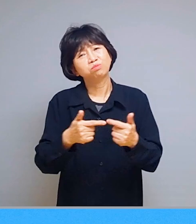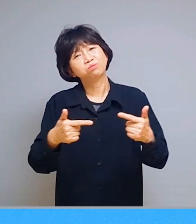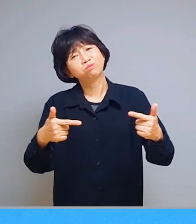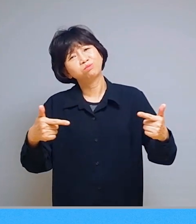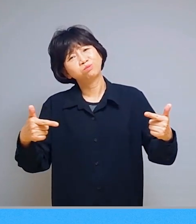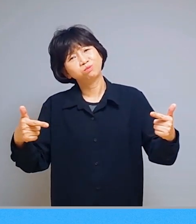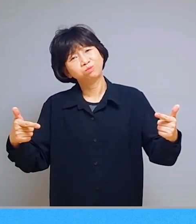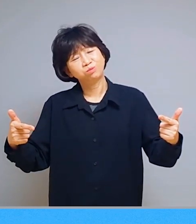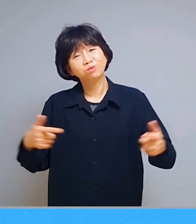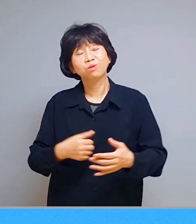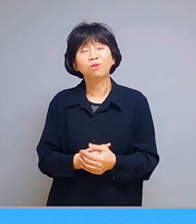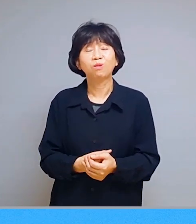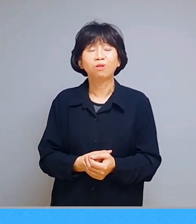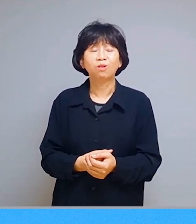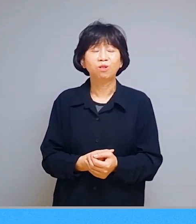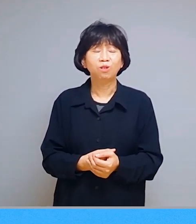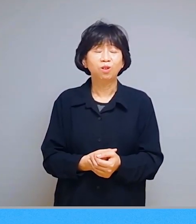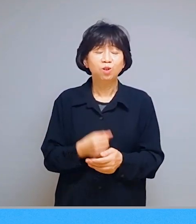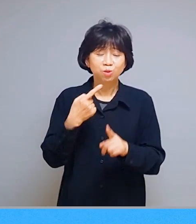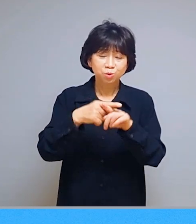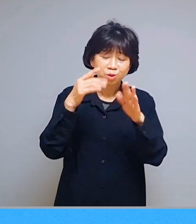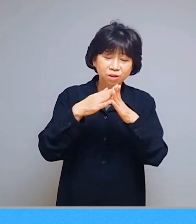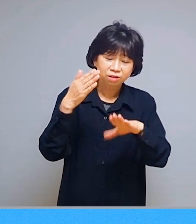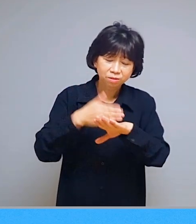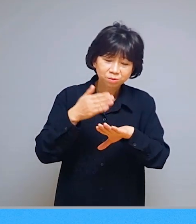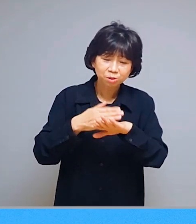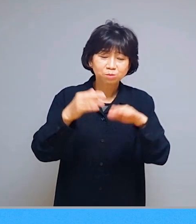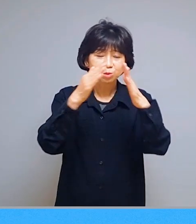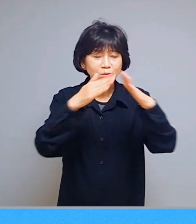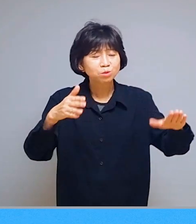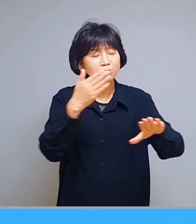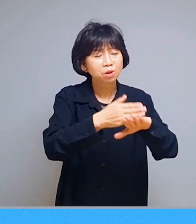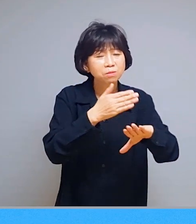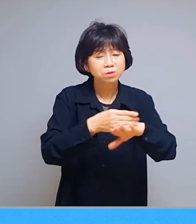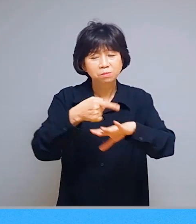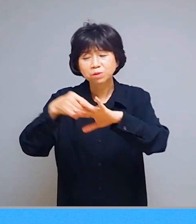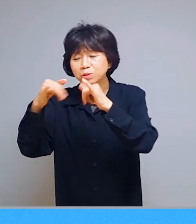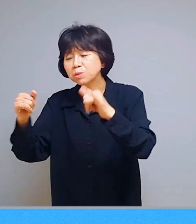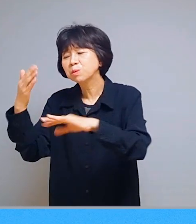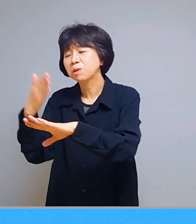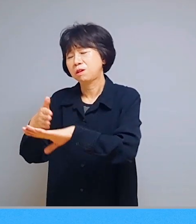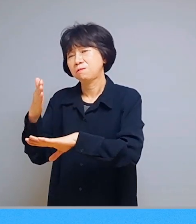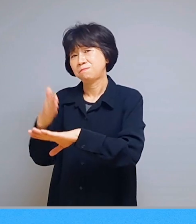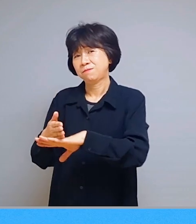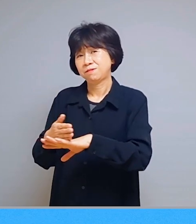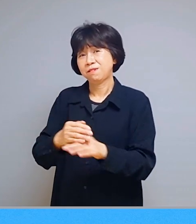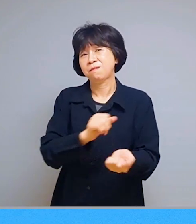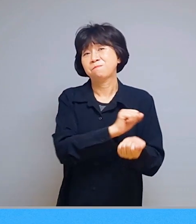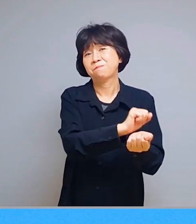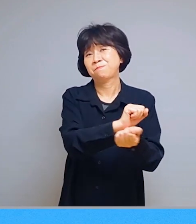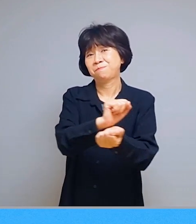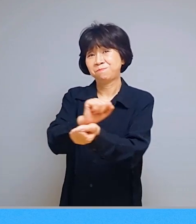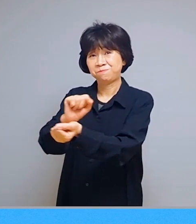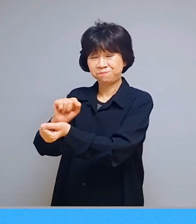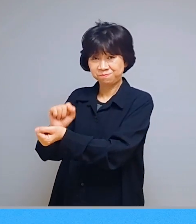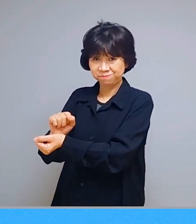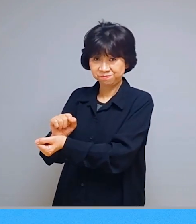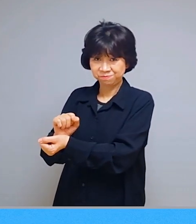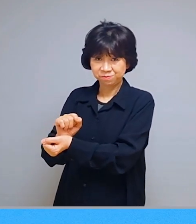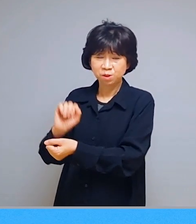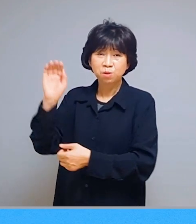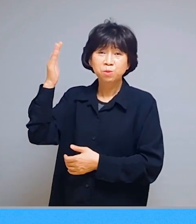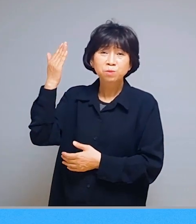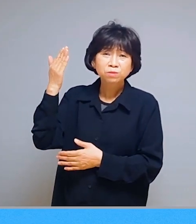교회가 감사하면 전주라는 도시가 감사하게 되고, 전주가 감사하면 이 민족이 감사하게 되는 거죠. 감사가 많이 사라졌어요.